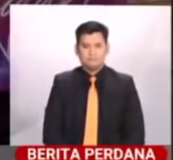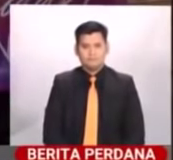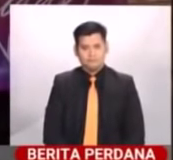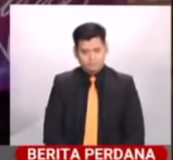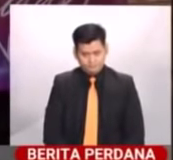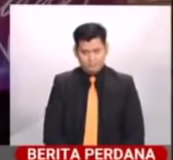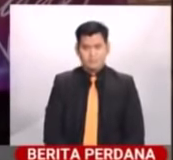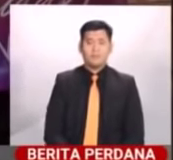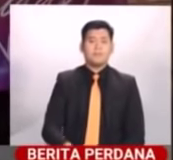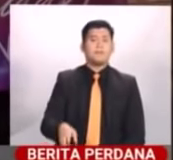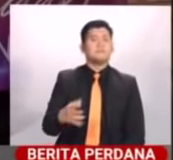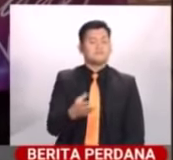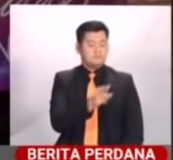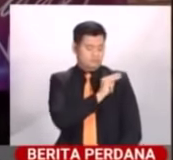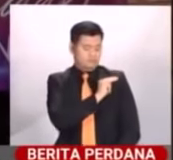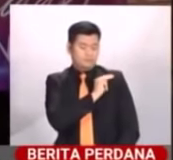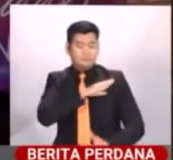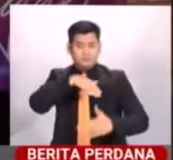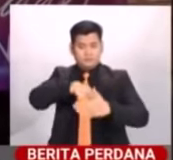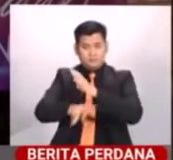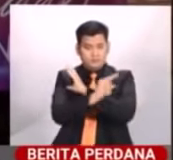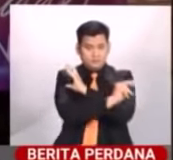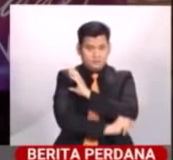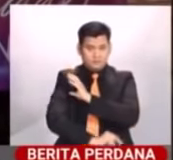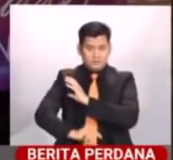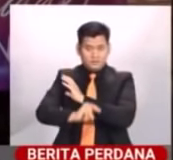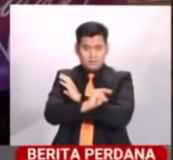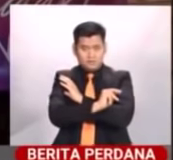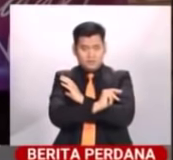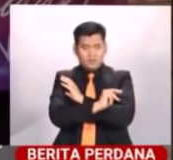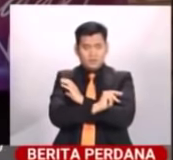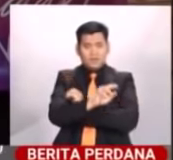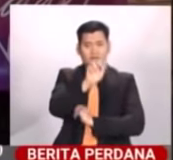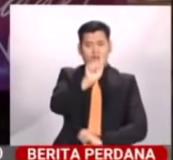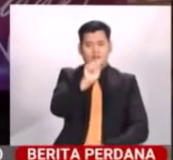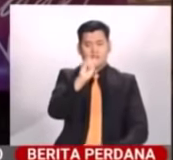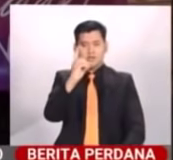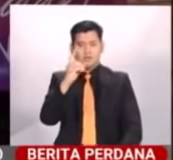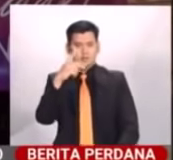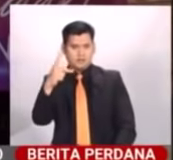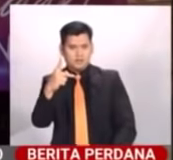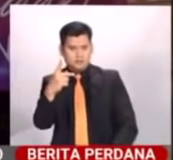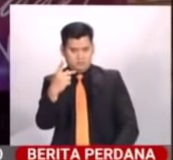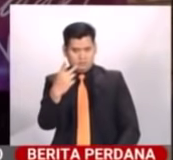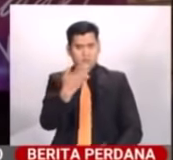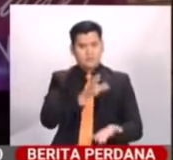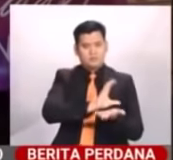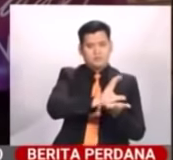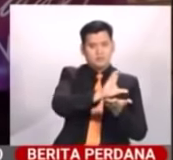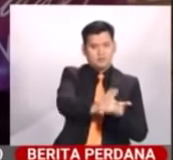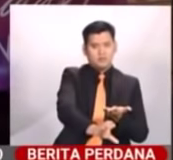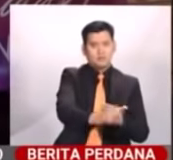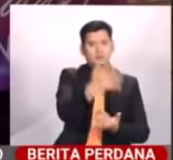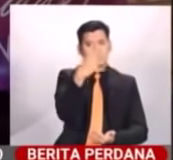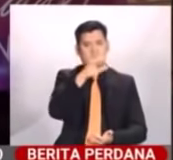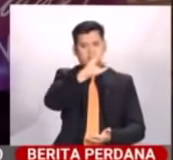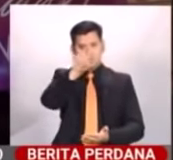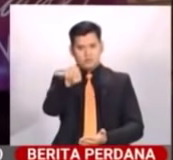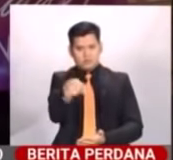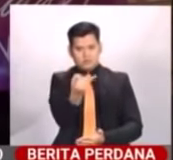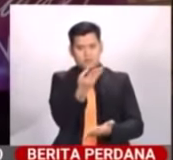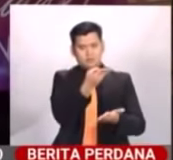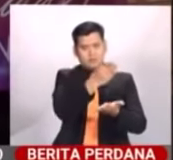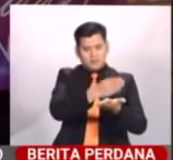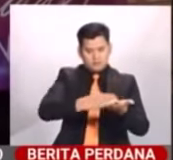Baik, sementara itu, Menteri Dalam Negeri Tan Sri Muhyiddin Yassin berkata AADK telah diperuntukkan sebanyak RM15 juta di bawah Belanjawan 2020